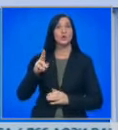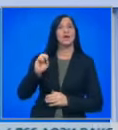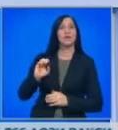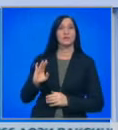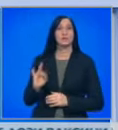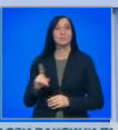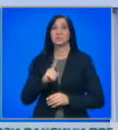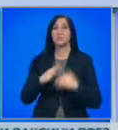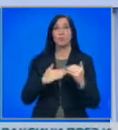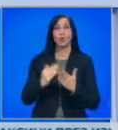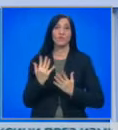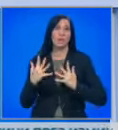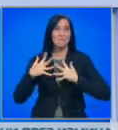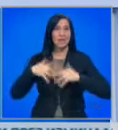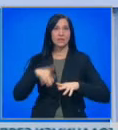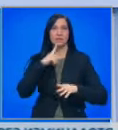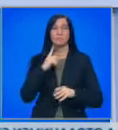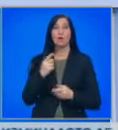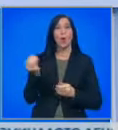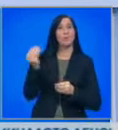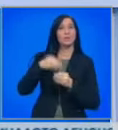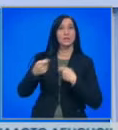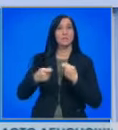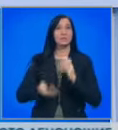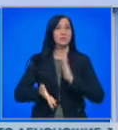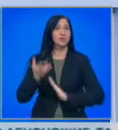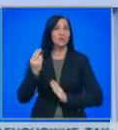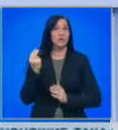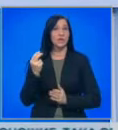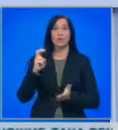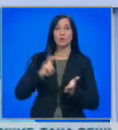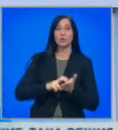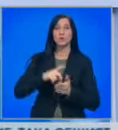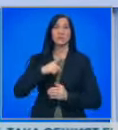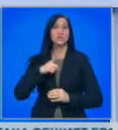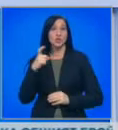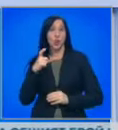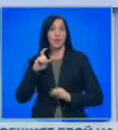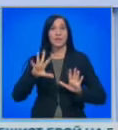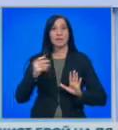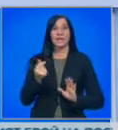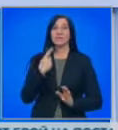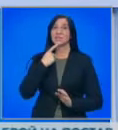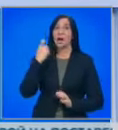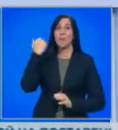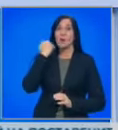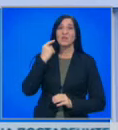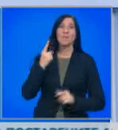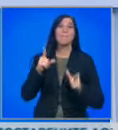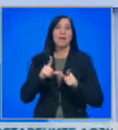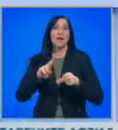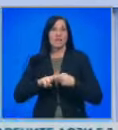за компенсиране на бизнеса за високите цени на електроенергията с 110 лева за използван мегават час за октомври и